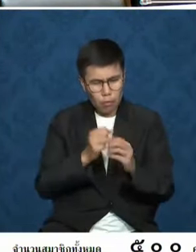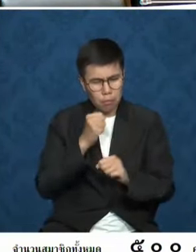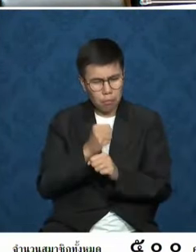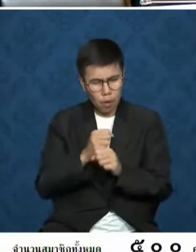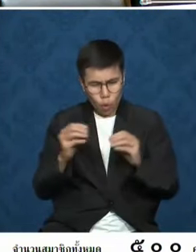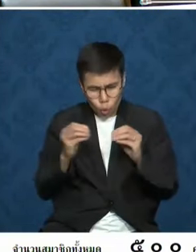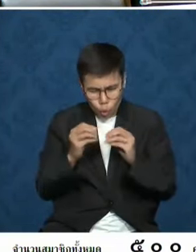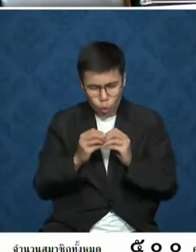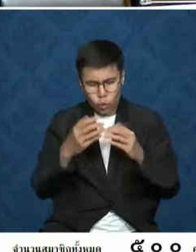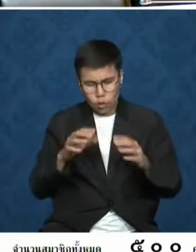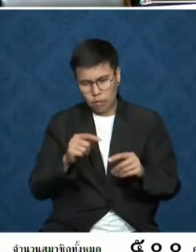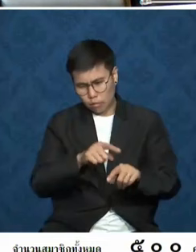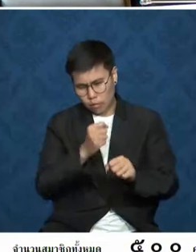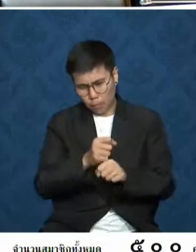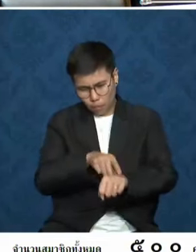เกิ